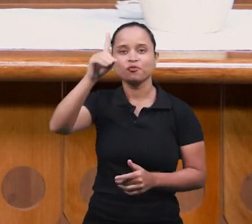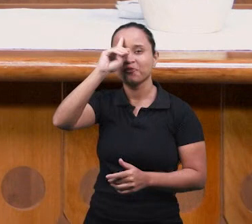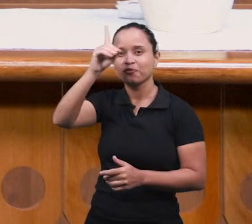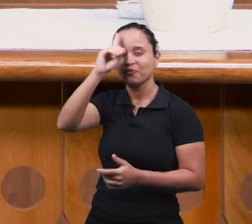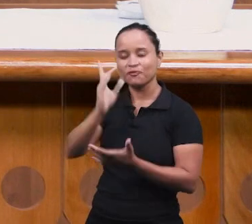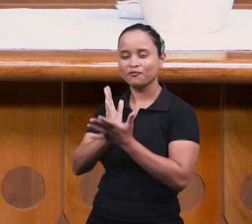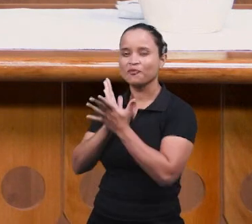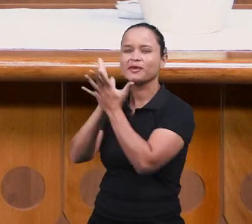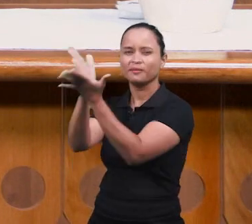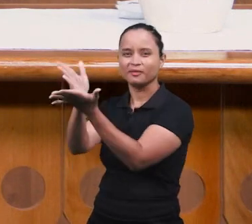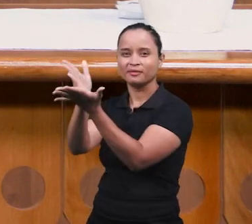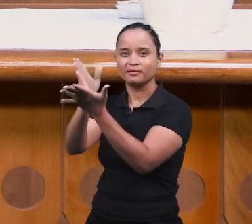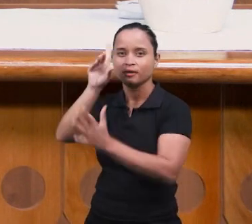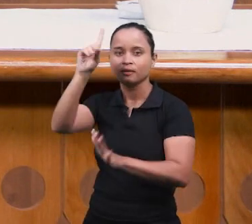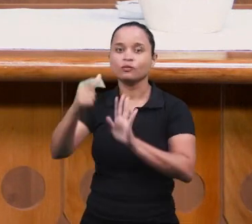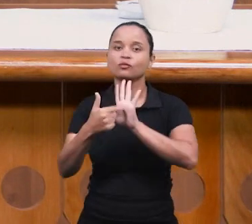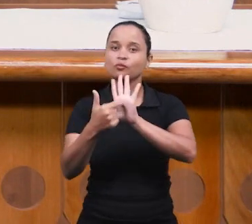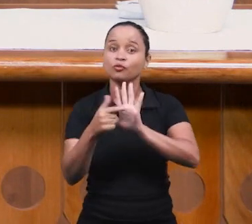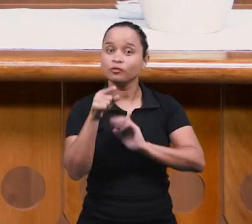Marchez dans ce chemin.